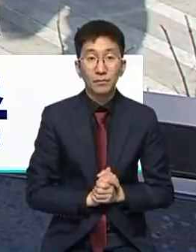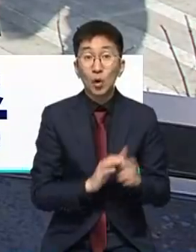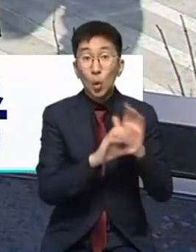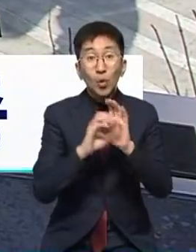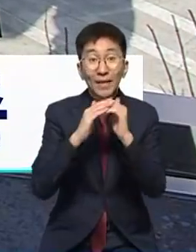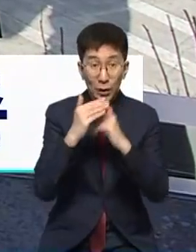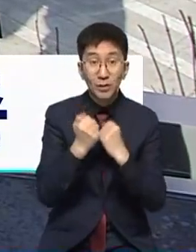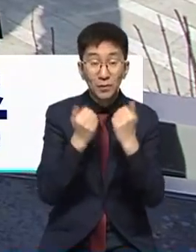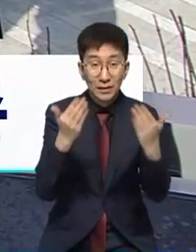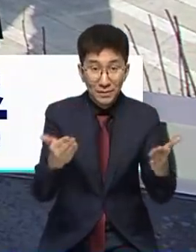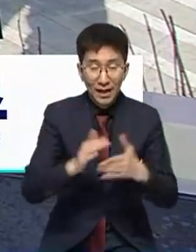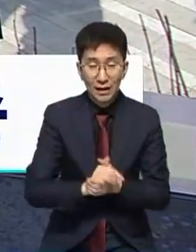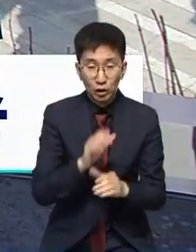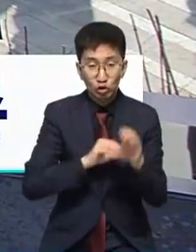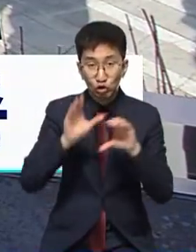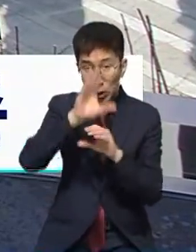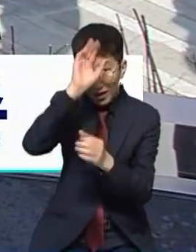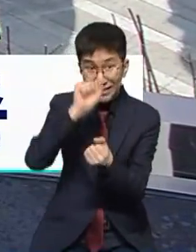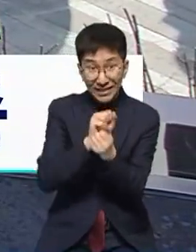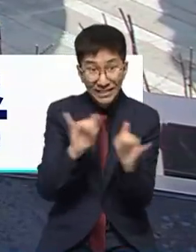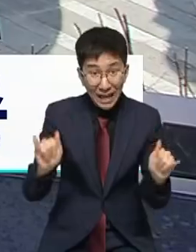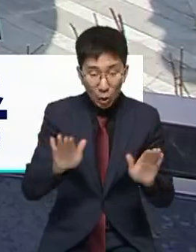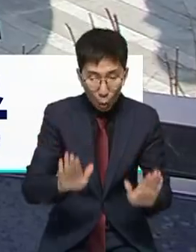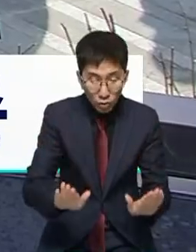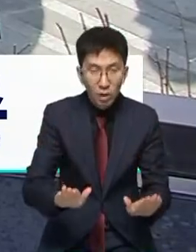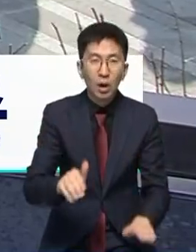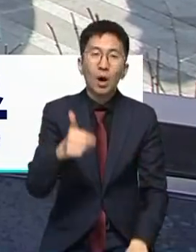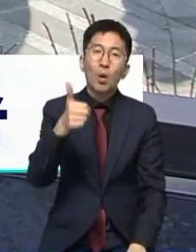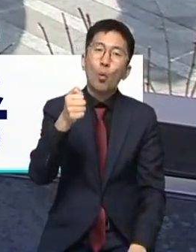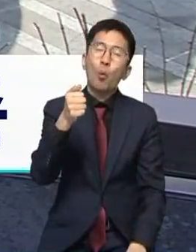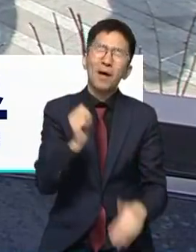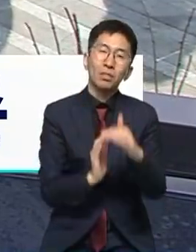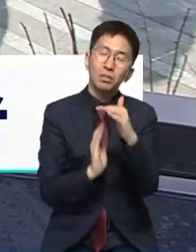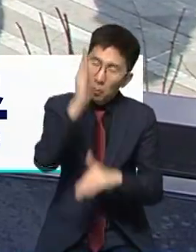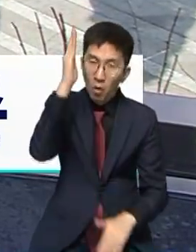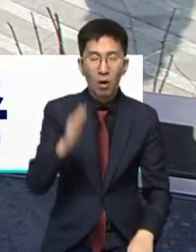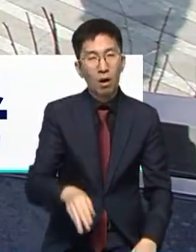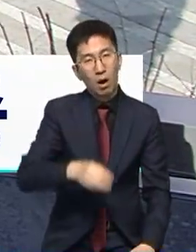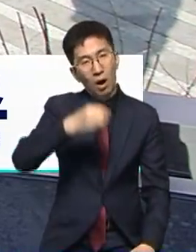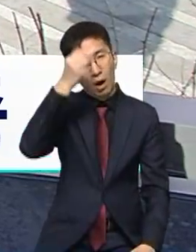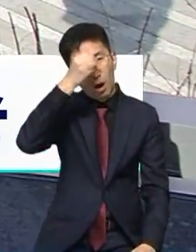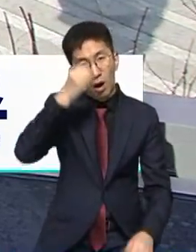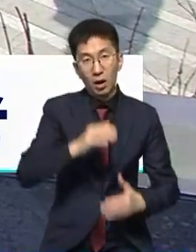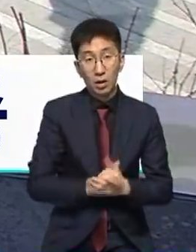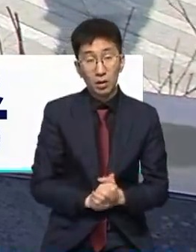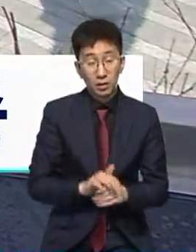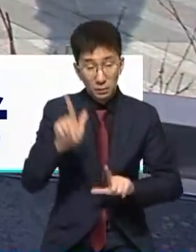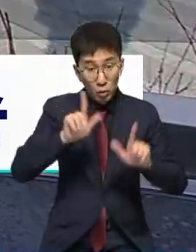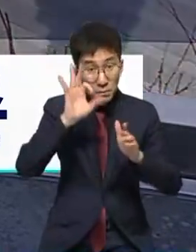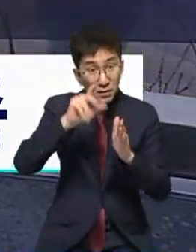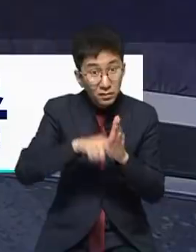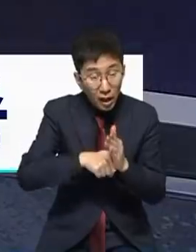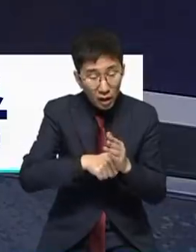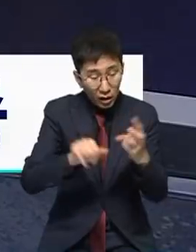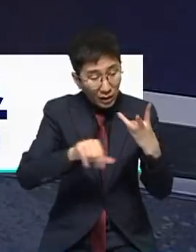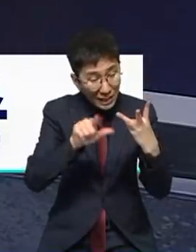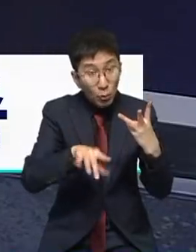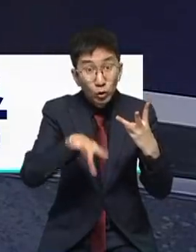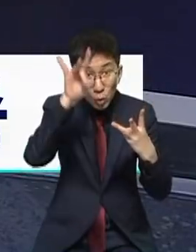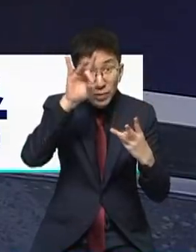다음은 코로나 소식 살펴보겠습니다 추가 박진 자가 처음으로 5만 명을 넘어섰습니다 이런 추세라면 다음달